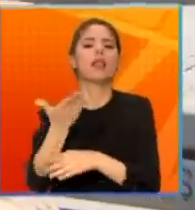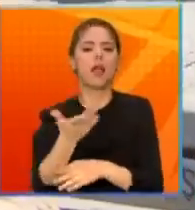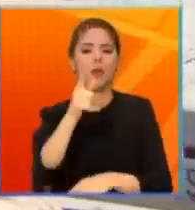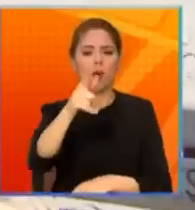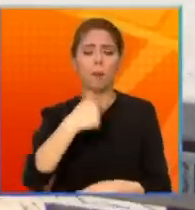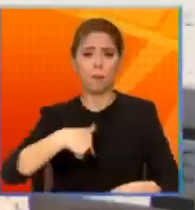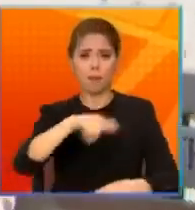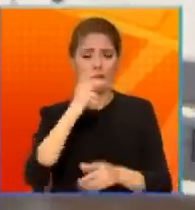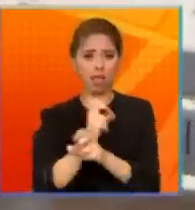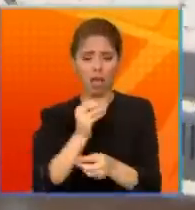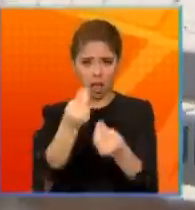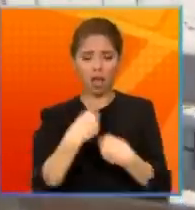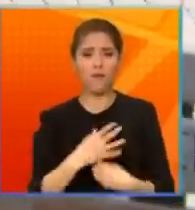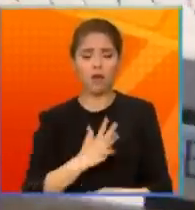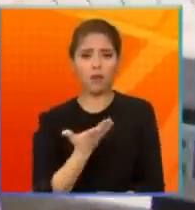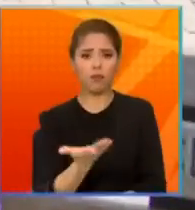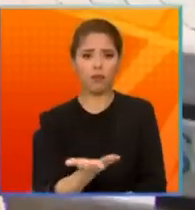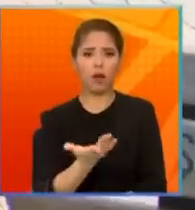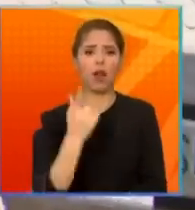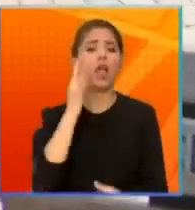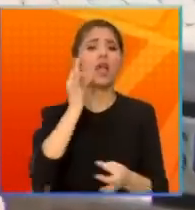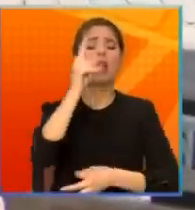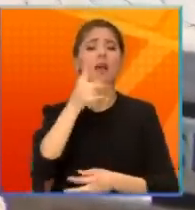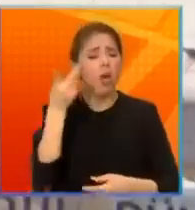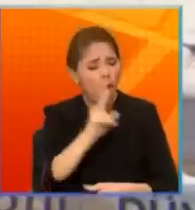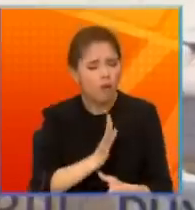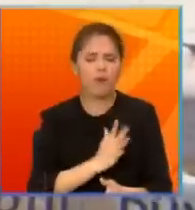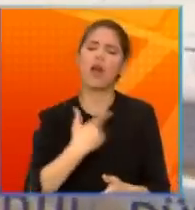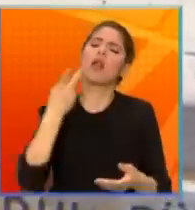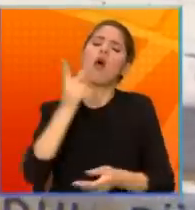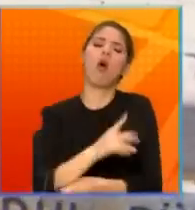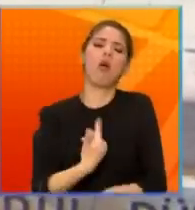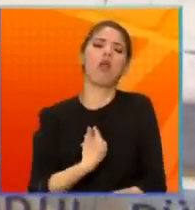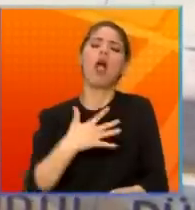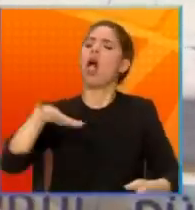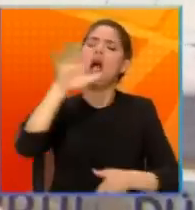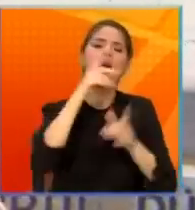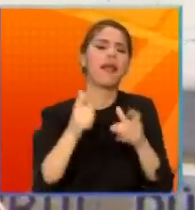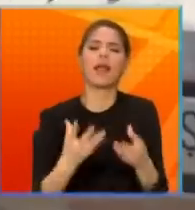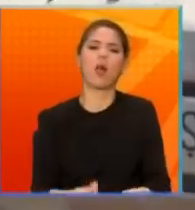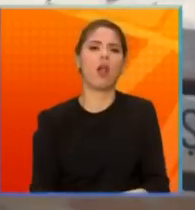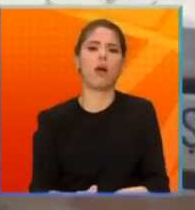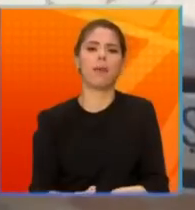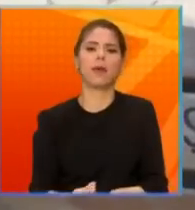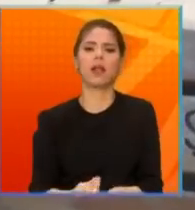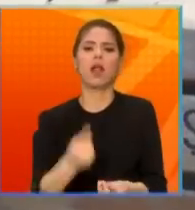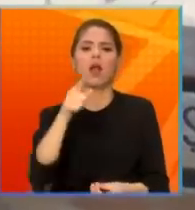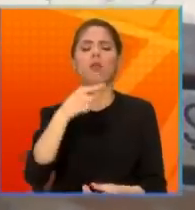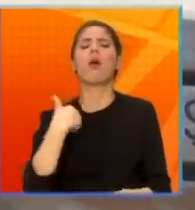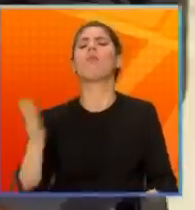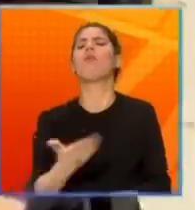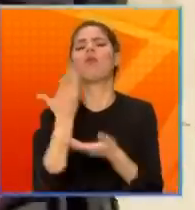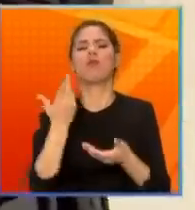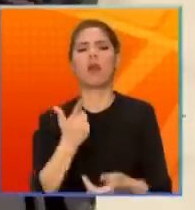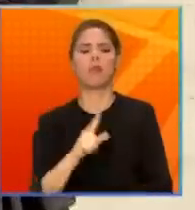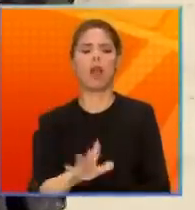de tehlikeye atıyorsunuz. İnsan bir defa öleceği varsa ölür. Her yerde olabilir. Dolayısıyla bir yerde boş vermek